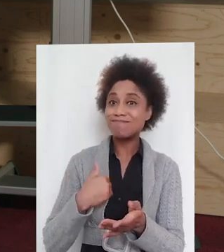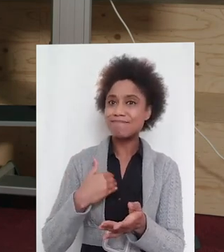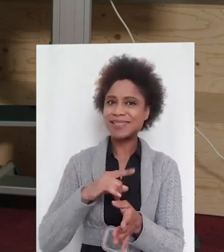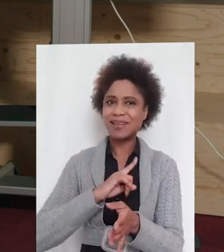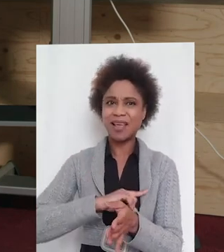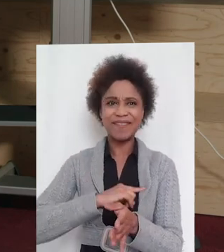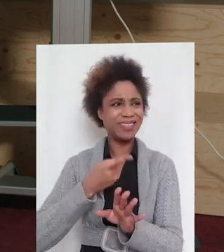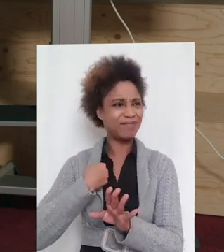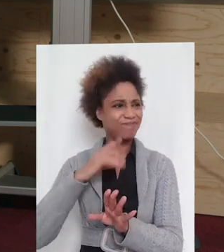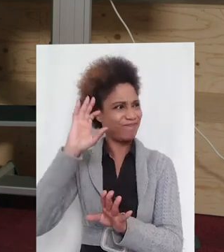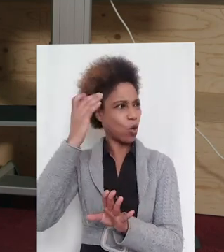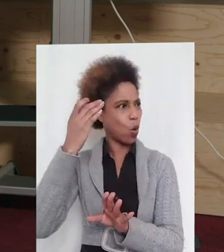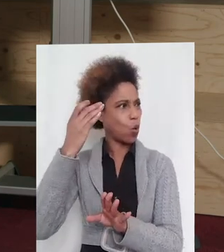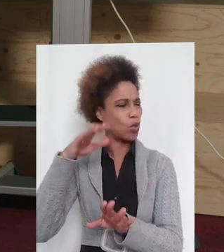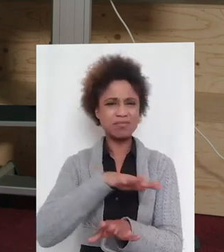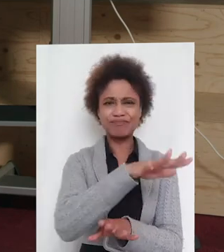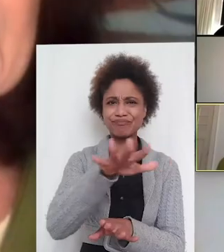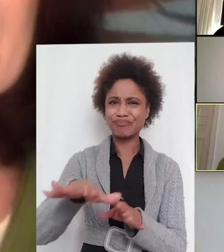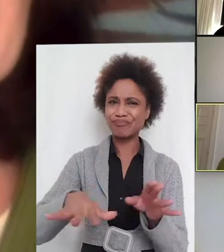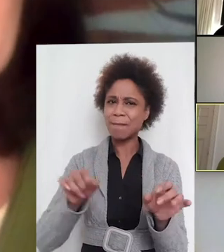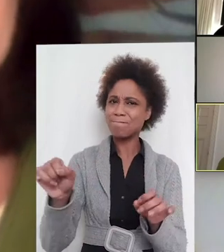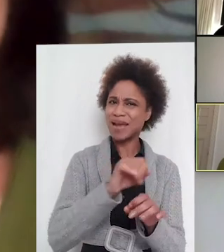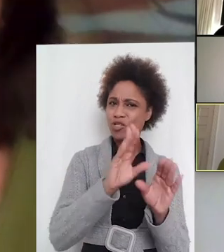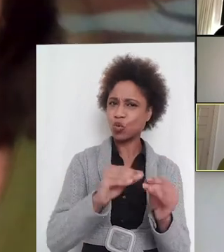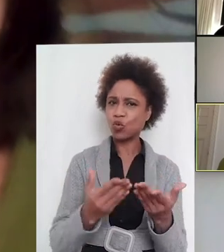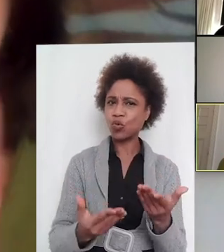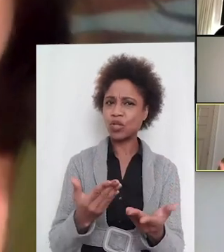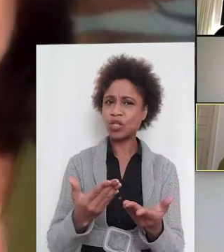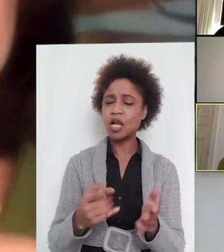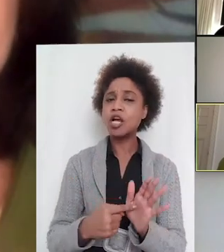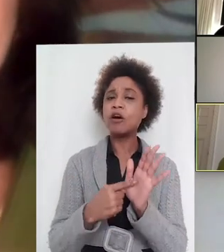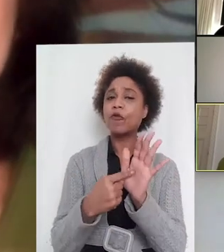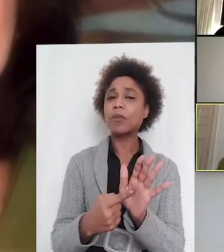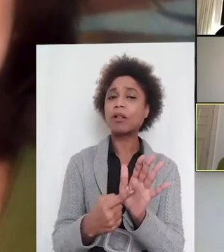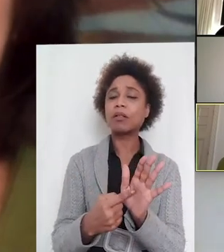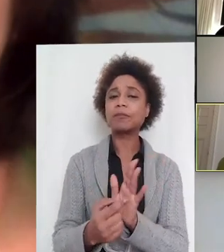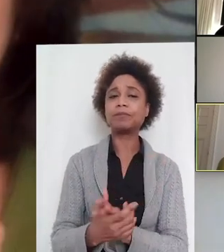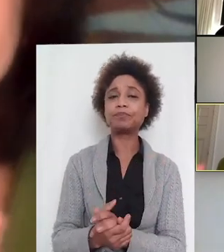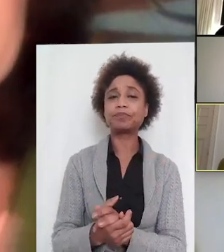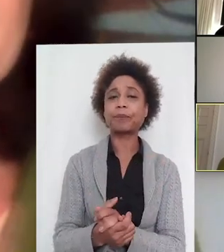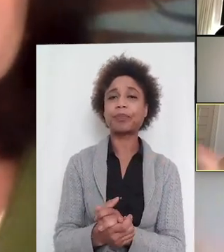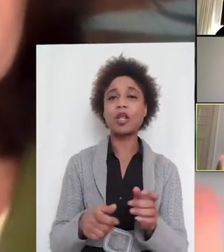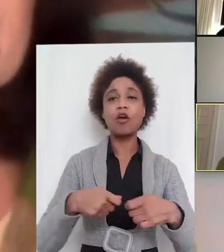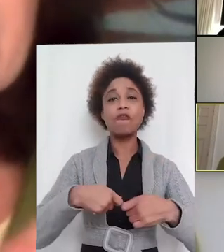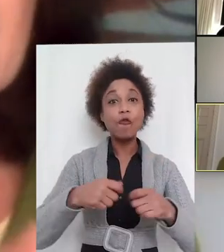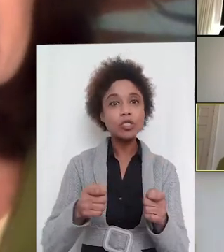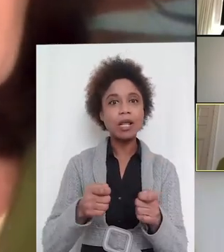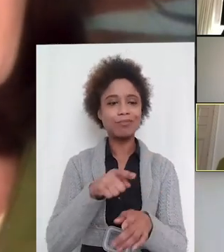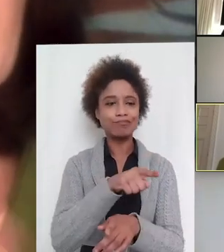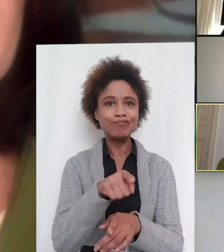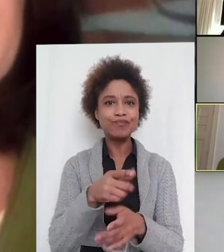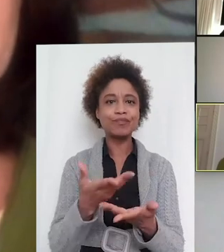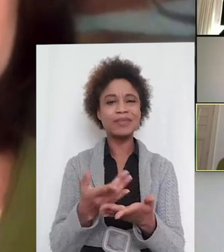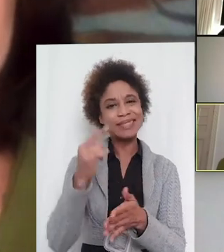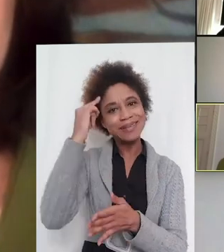om in het culturele circuit mee te draaien. Dus bijvoorbeeld bij voorstellingen wordt dan gedacht